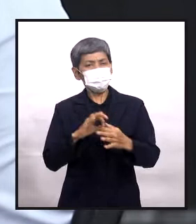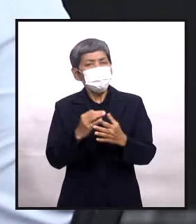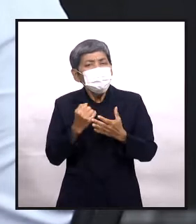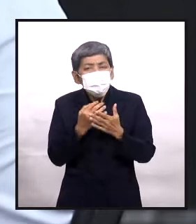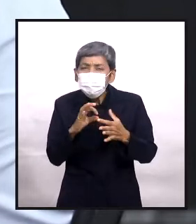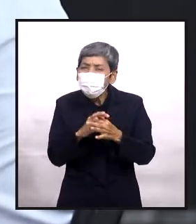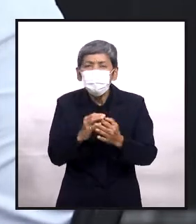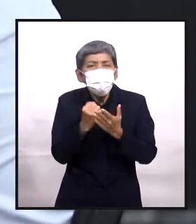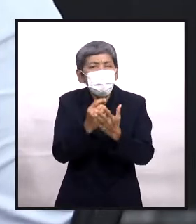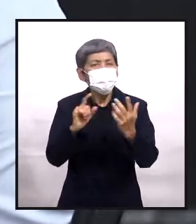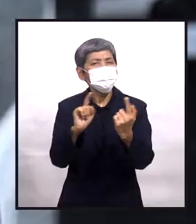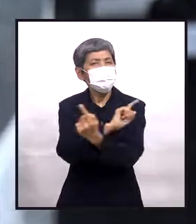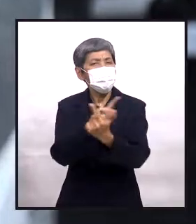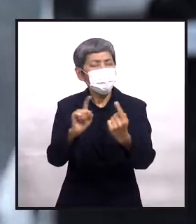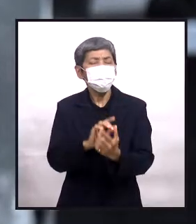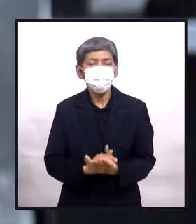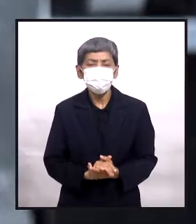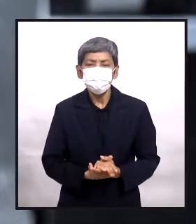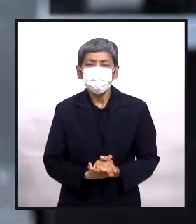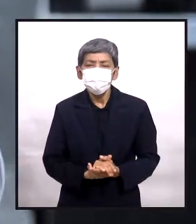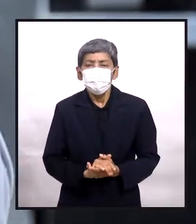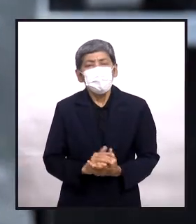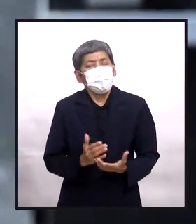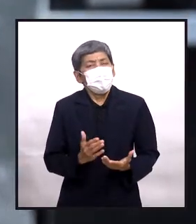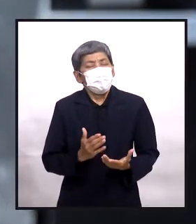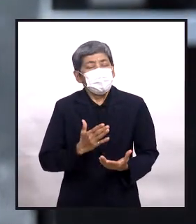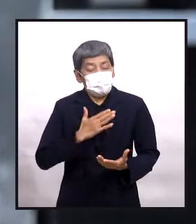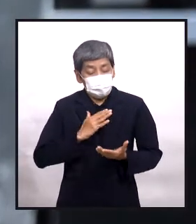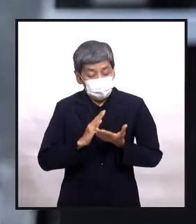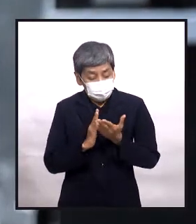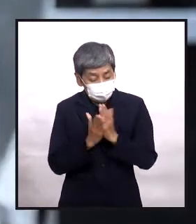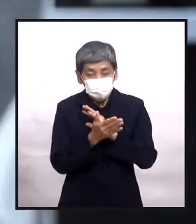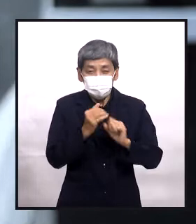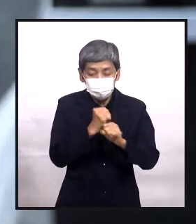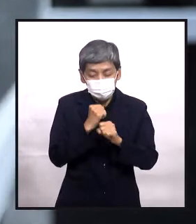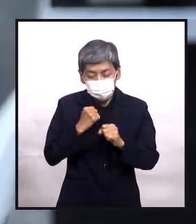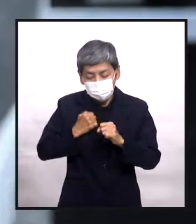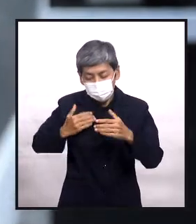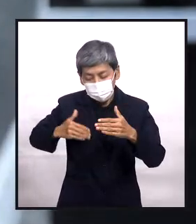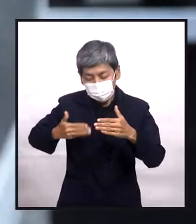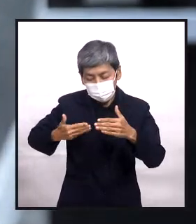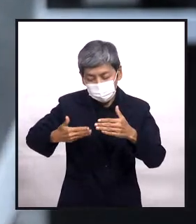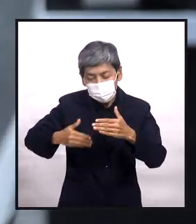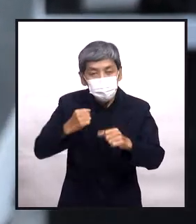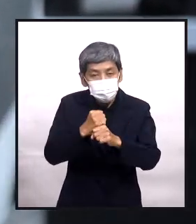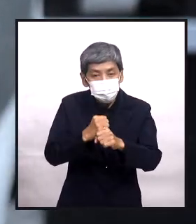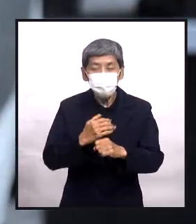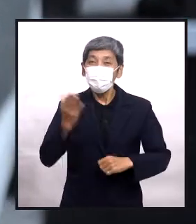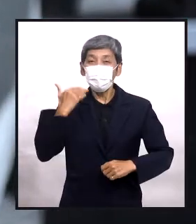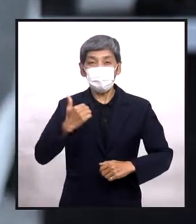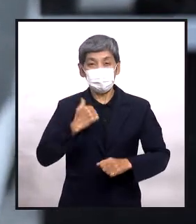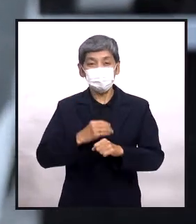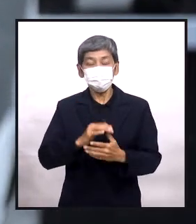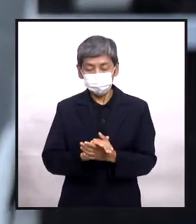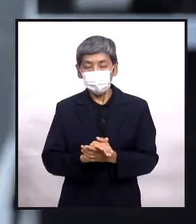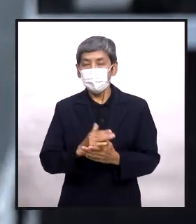จทางด้านการเพื่อสังคม จริงๆจุดเปลี่ยนก็คือทำจนมันถึงจุดที่เรียกว่าตอนที่ลอยตั